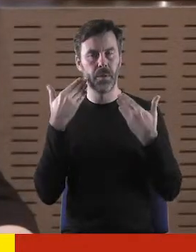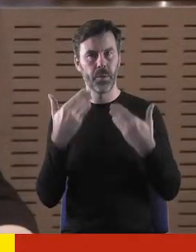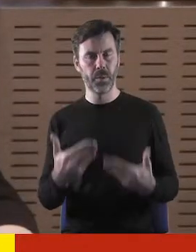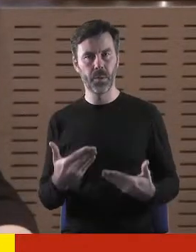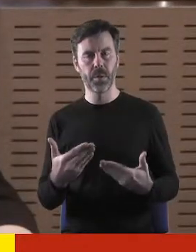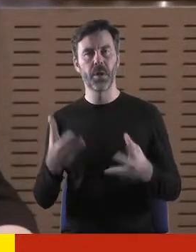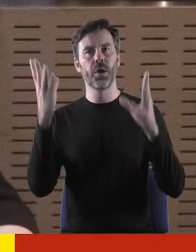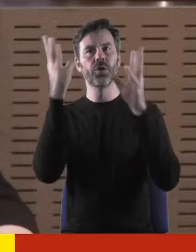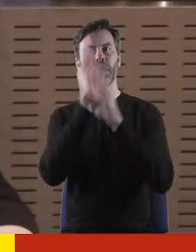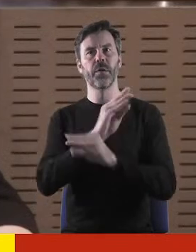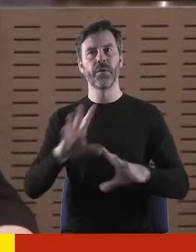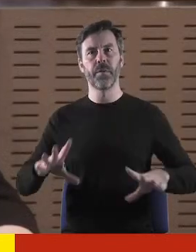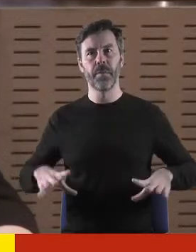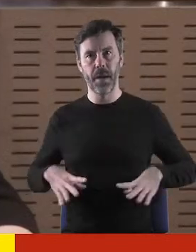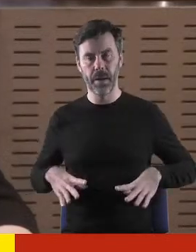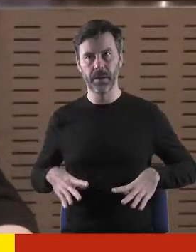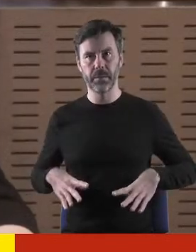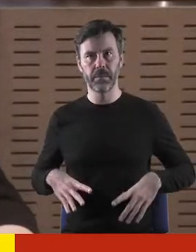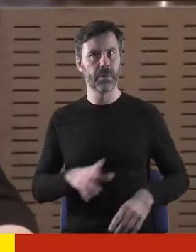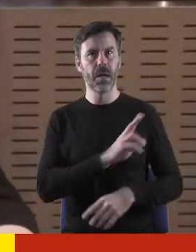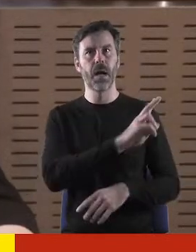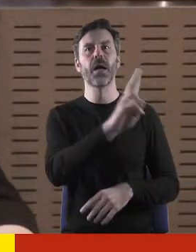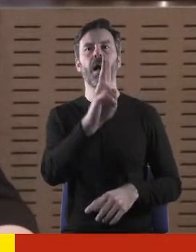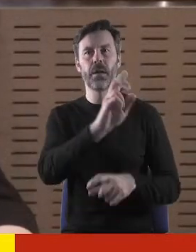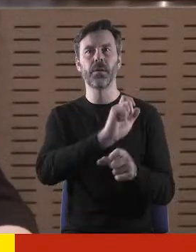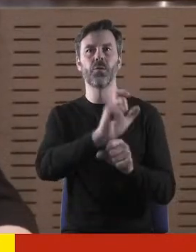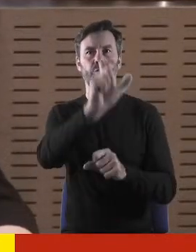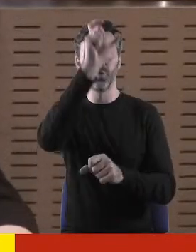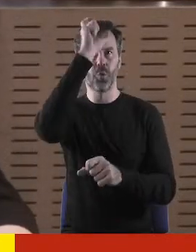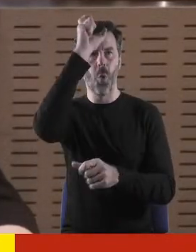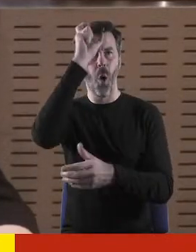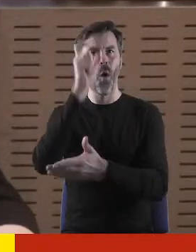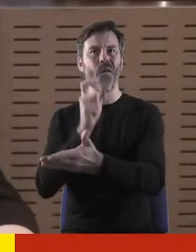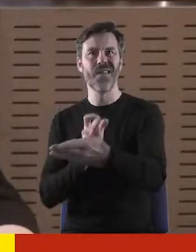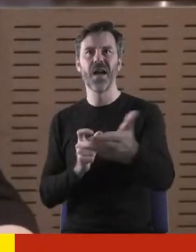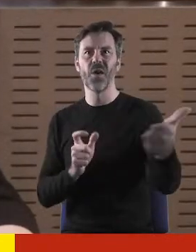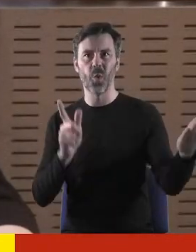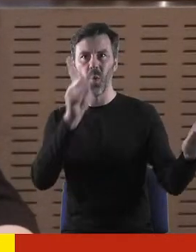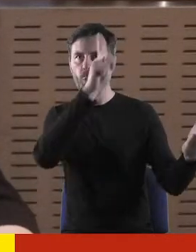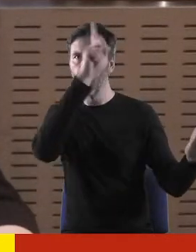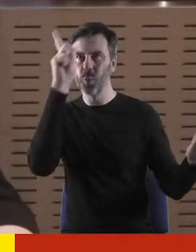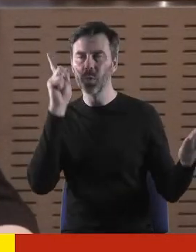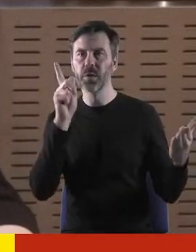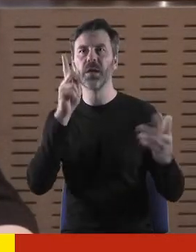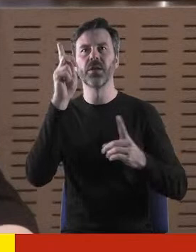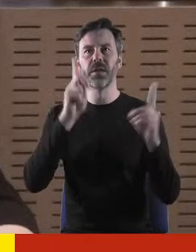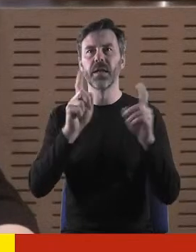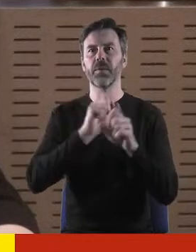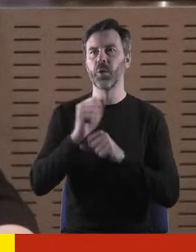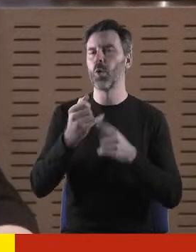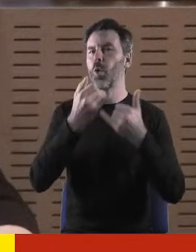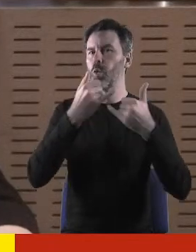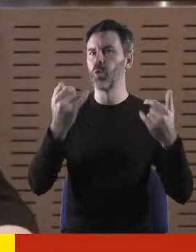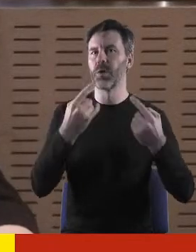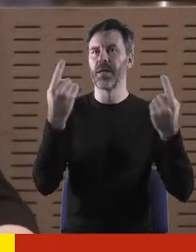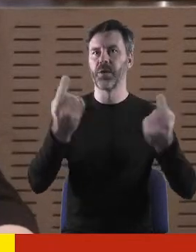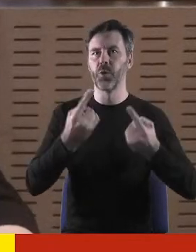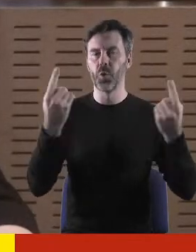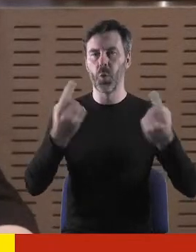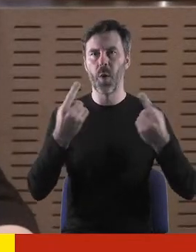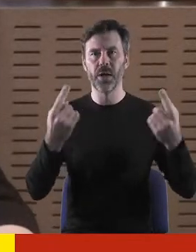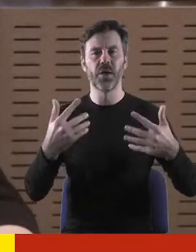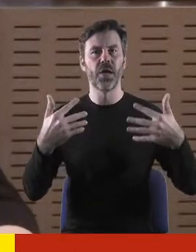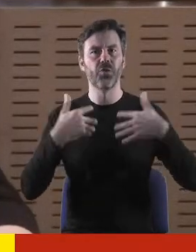Szanowni Państwo, wszyscy jesteśmy tylko ludźmi. Każdemu z nas może się przytrafić różna sytuacja w życiu, różnie się